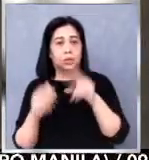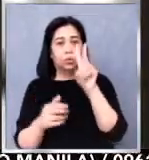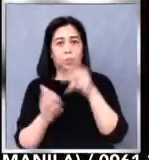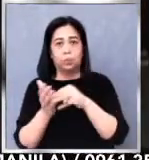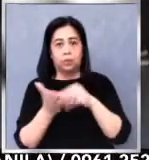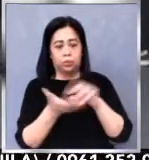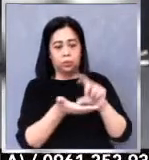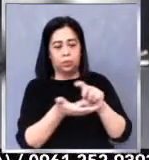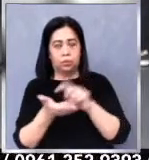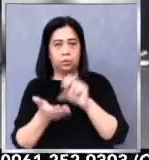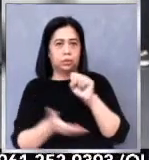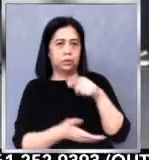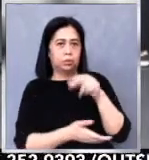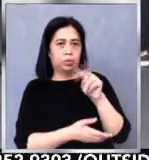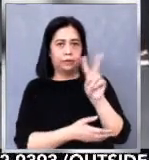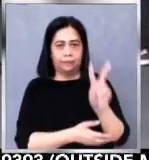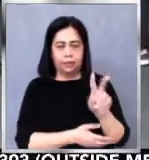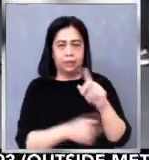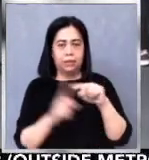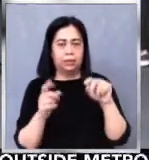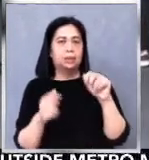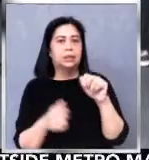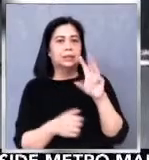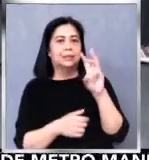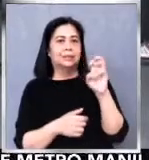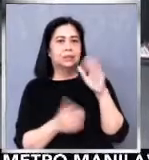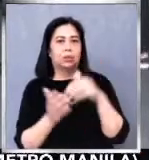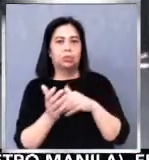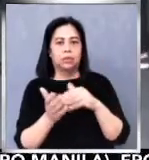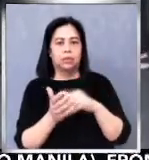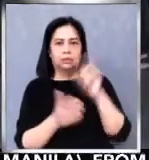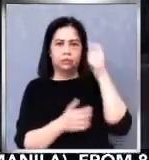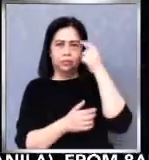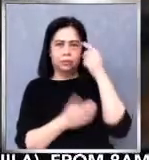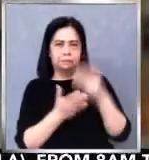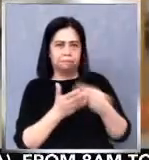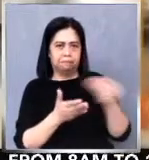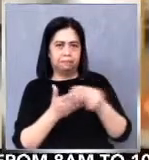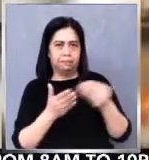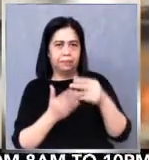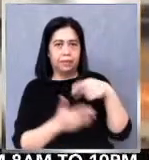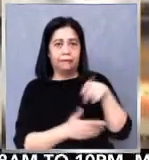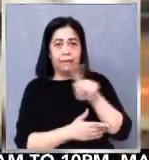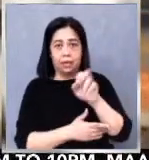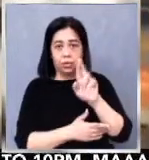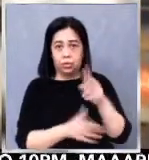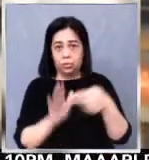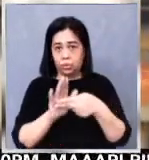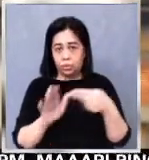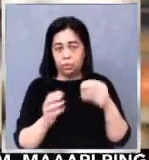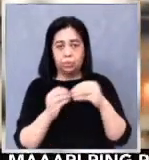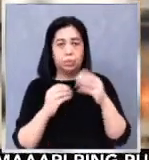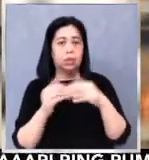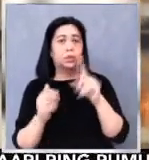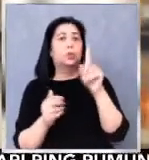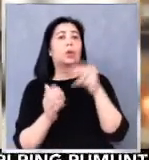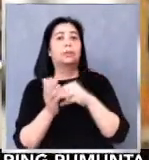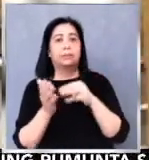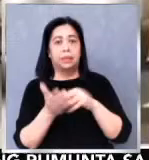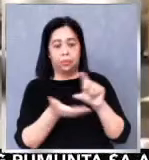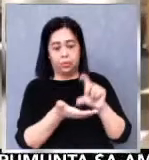Sputnik V, 600,000 doses ng government-procured Pfizer vaccine at mahigit 1 million doses ng